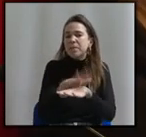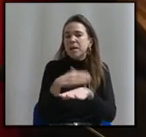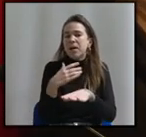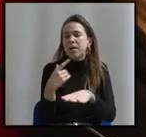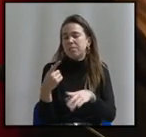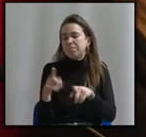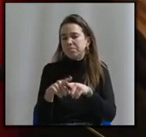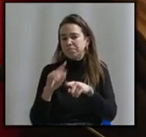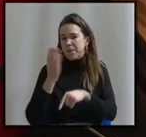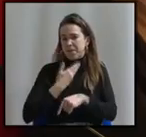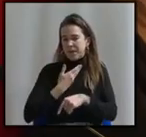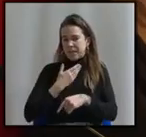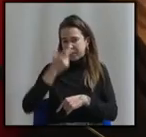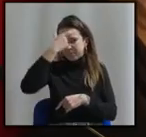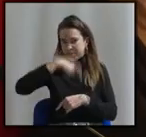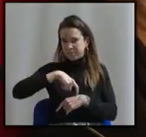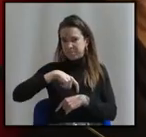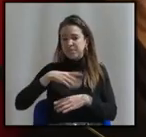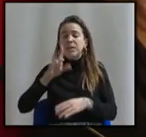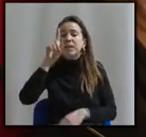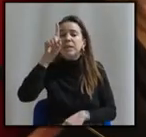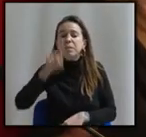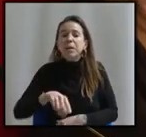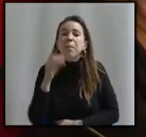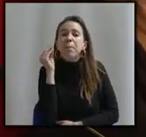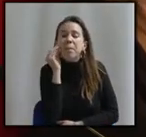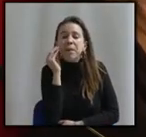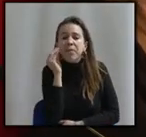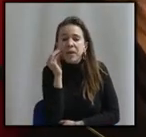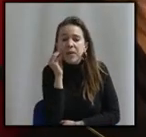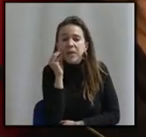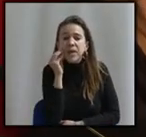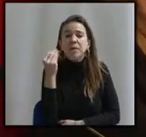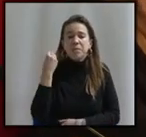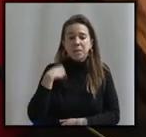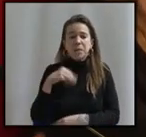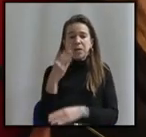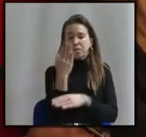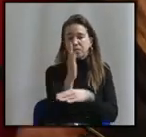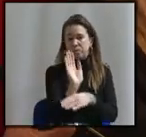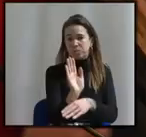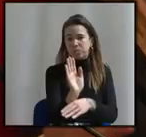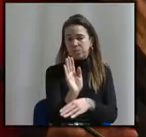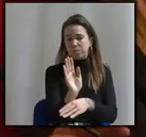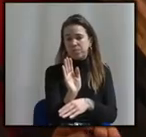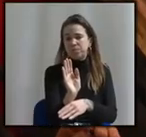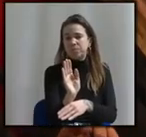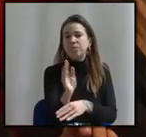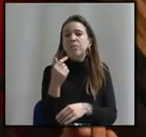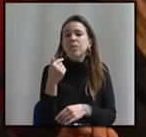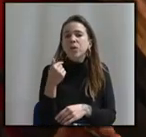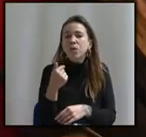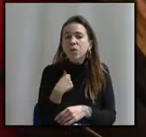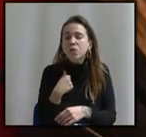a la gent. I també és mentida, que ja surt a la moció i ho reclamen vostès contínuament, jo vaig afectar